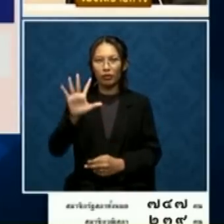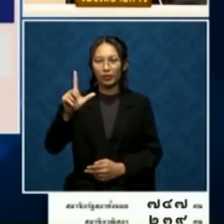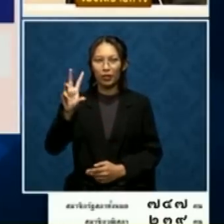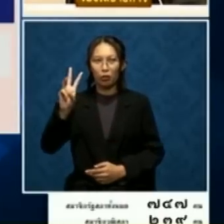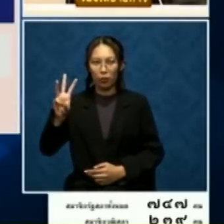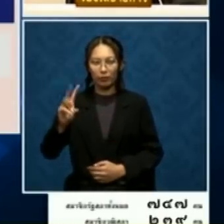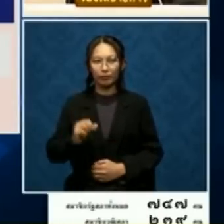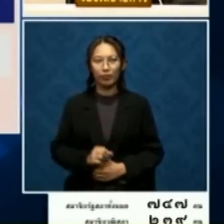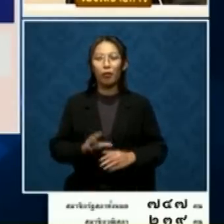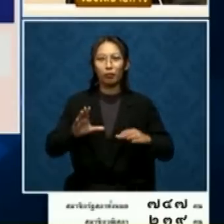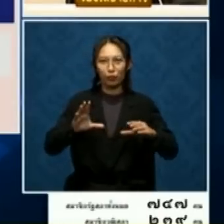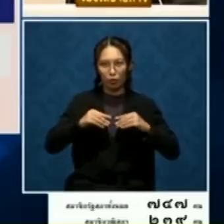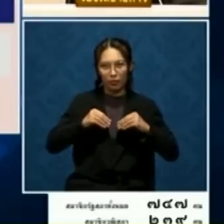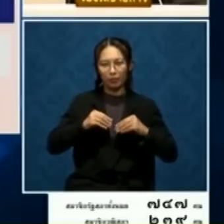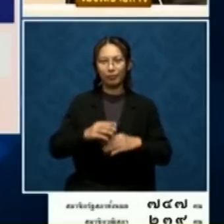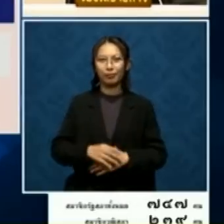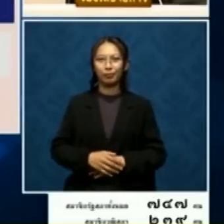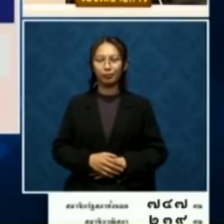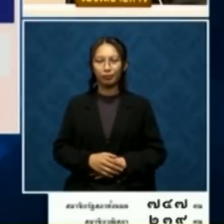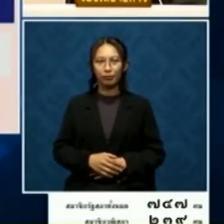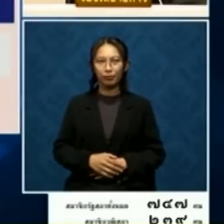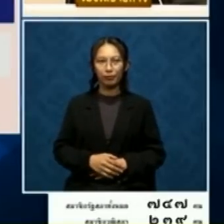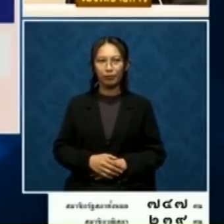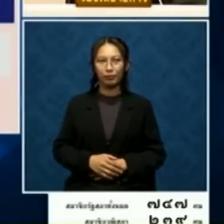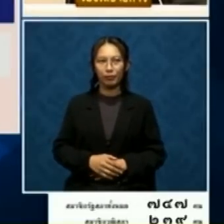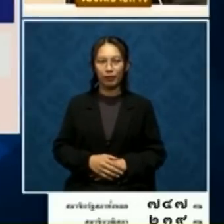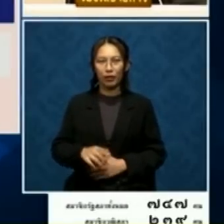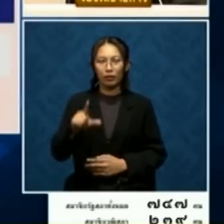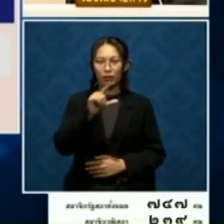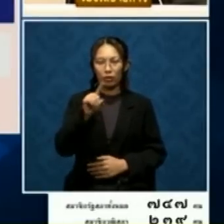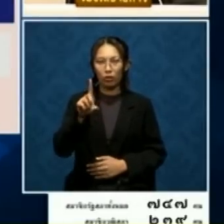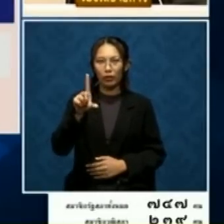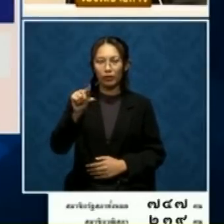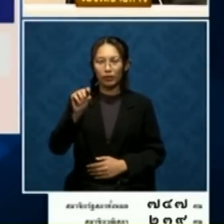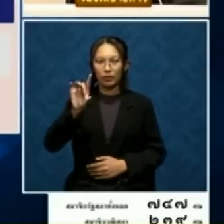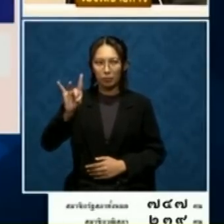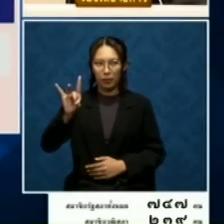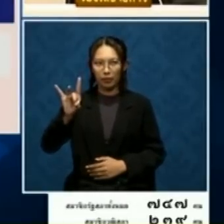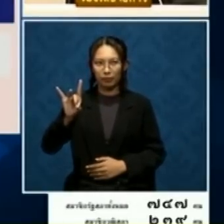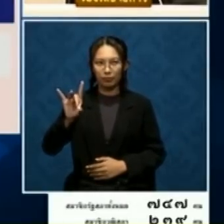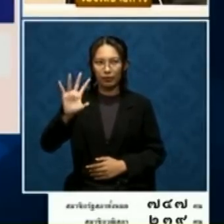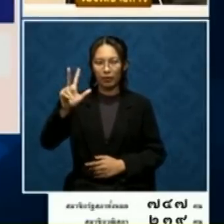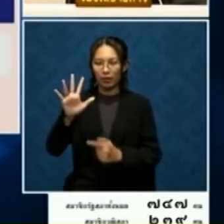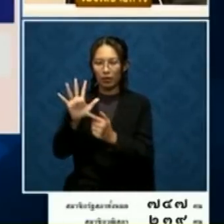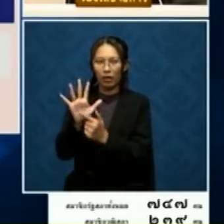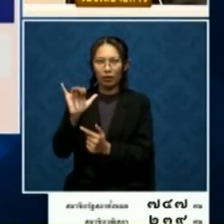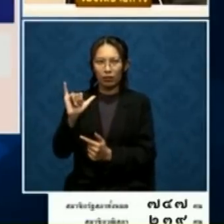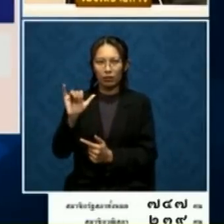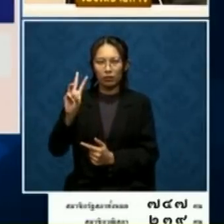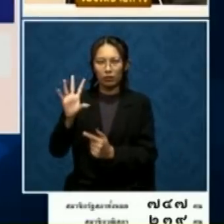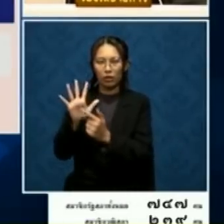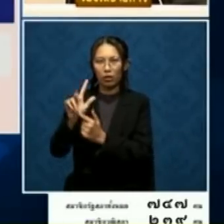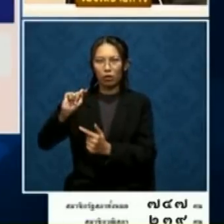ะแล้วก็งดออกเสียงณเวลานี้เนี่ยก็เป็นฝั่งของสส2ท่านนะคะแล้วก็สวอีก9ท่านรวมเป็น11ท่านอ่ะตอนนี้ขยับมาอยู่